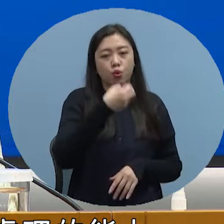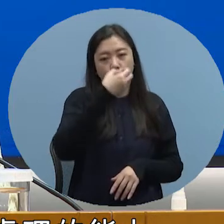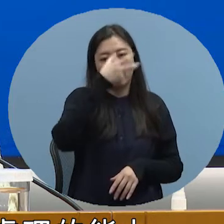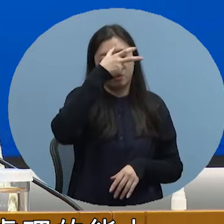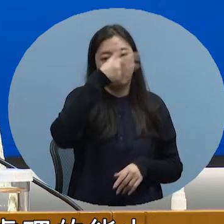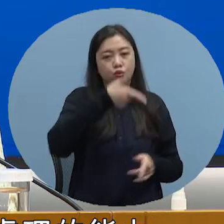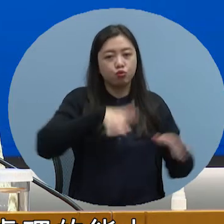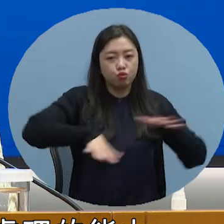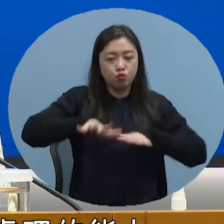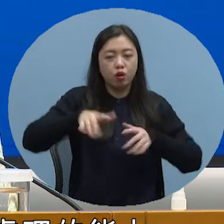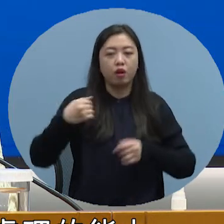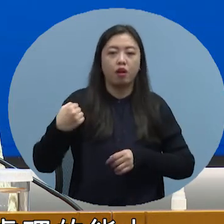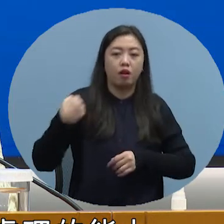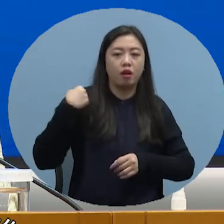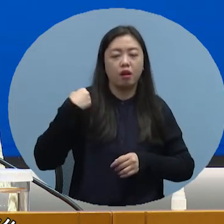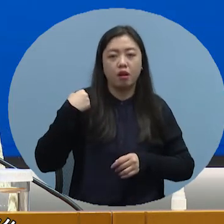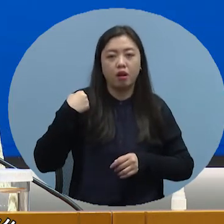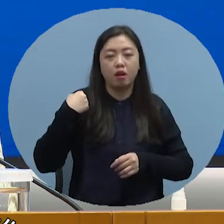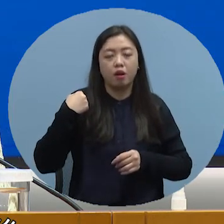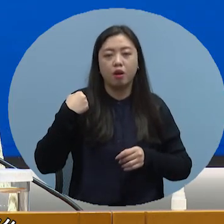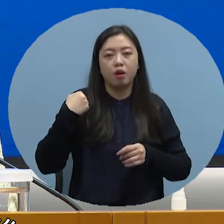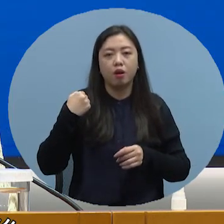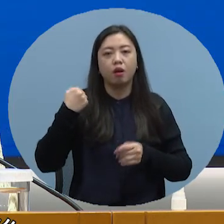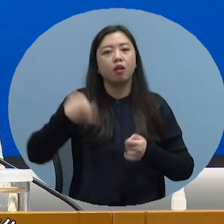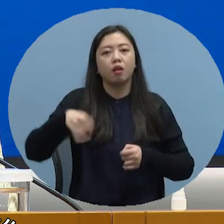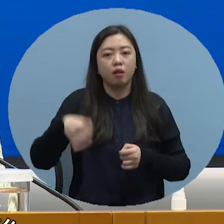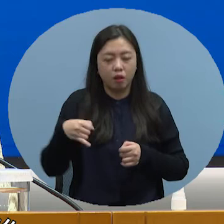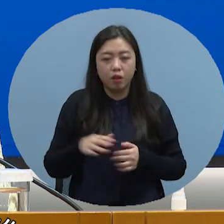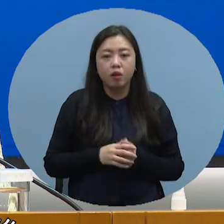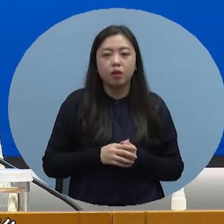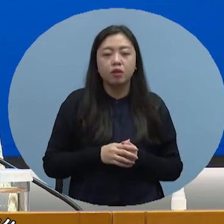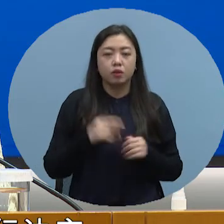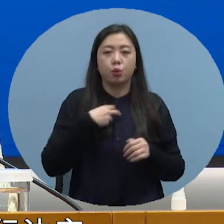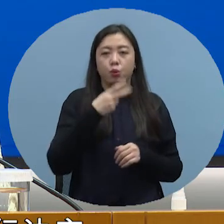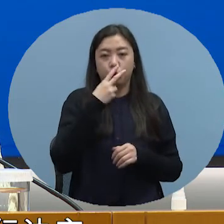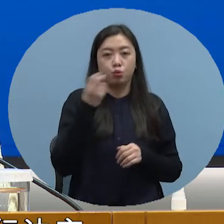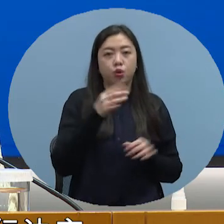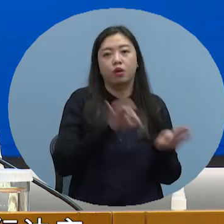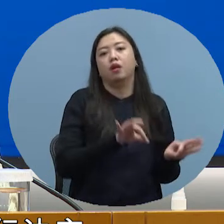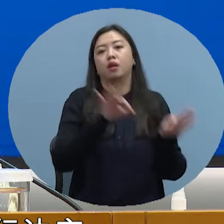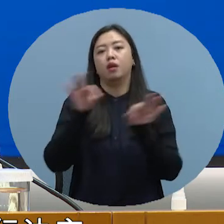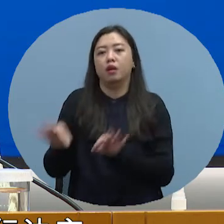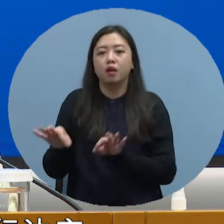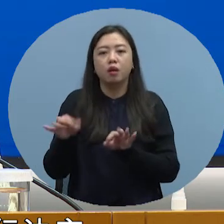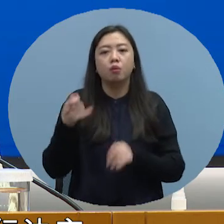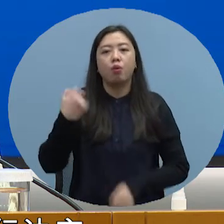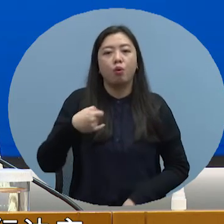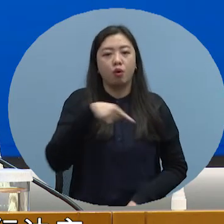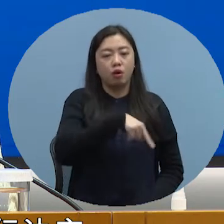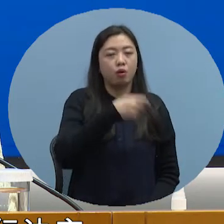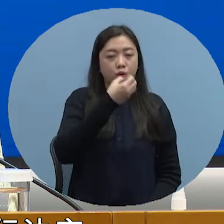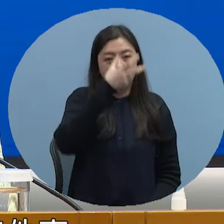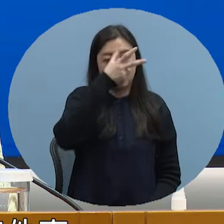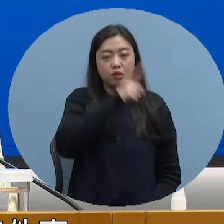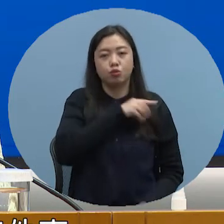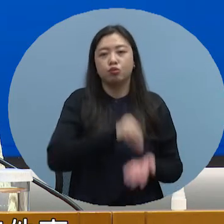處理的能力了。但是我相信呢，其實再押後都不可能是特區政府自己決定